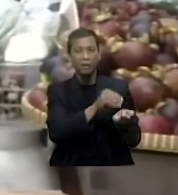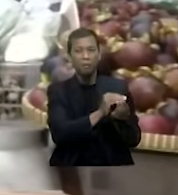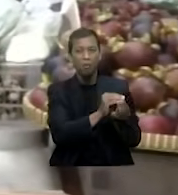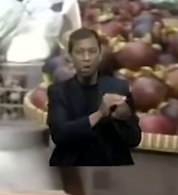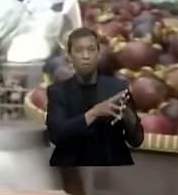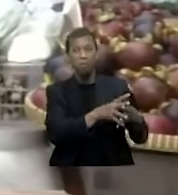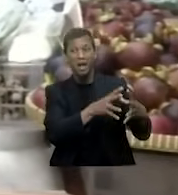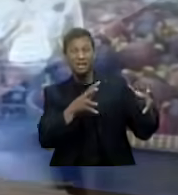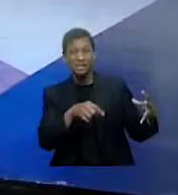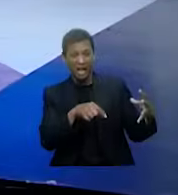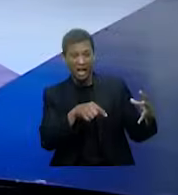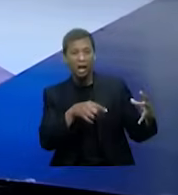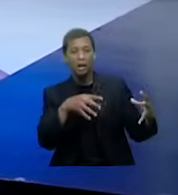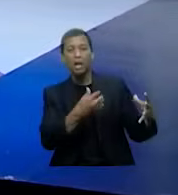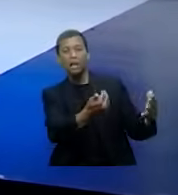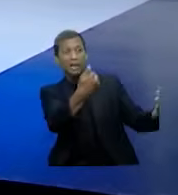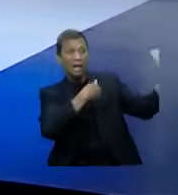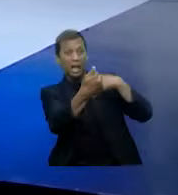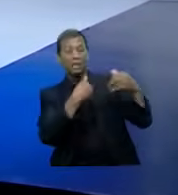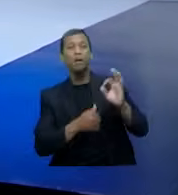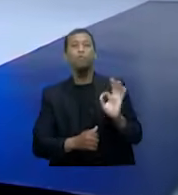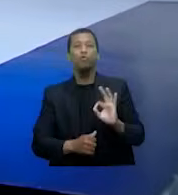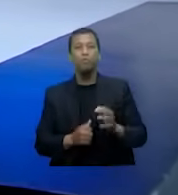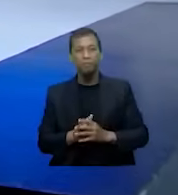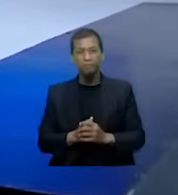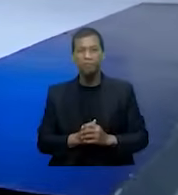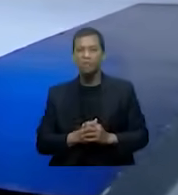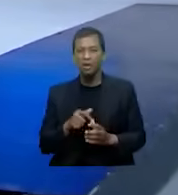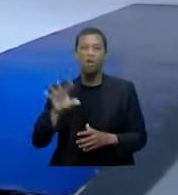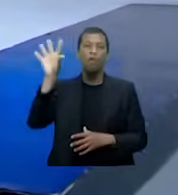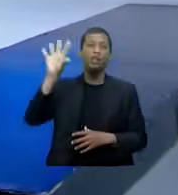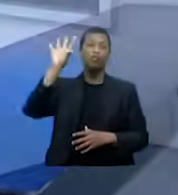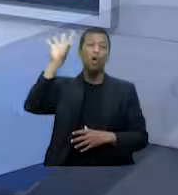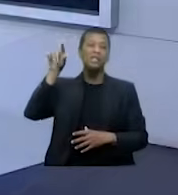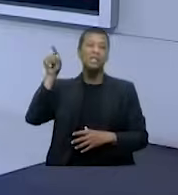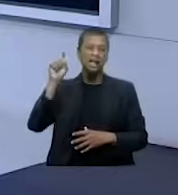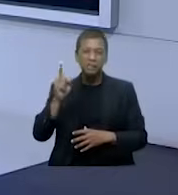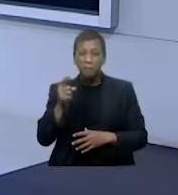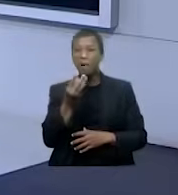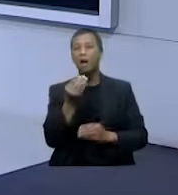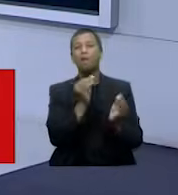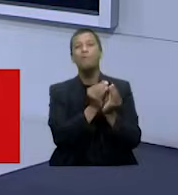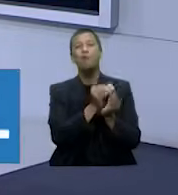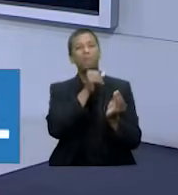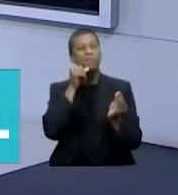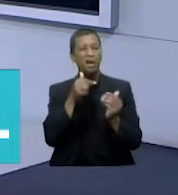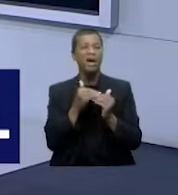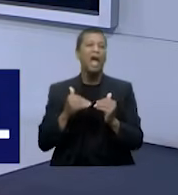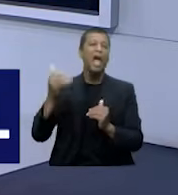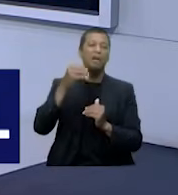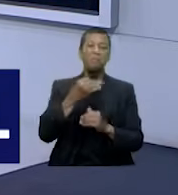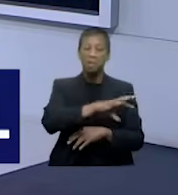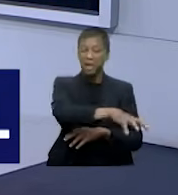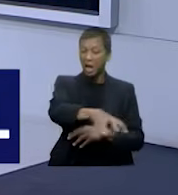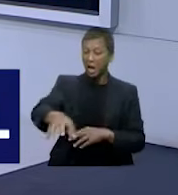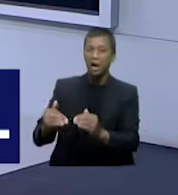iNews melaporkan. Pemirsa, faktor cuaca diduga jadi penyebab naiknya harga bawang merah di sejumlah daerah.